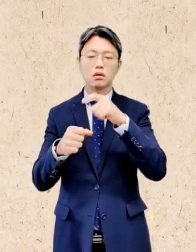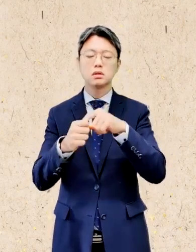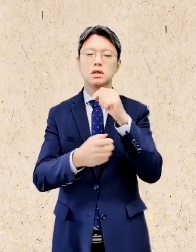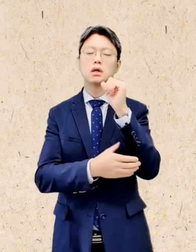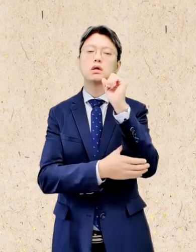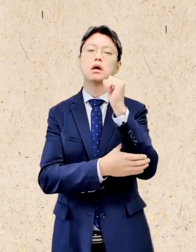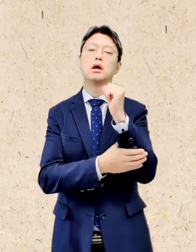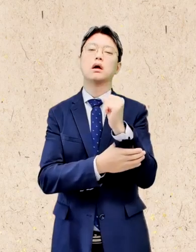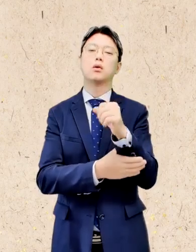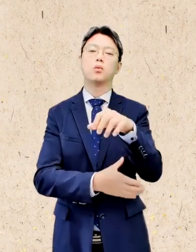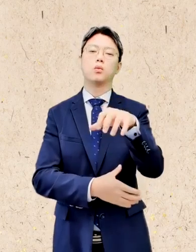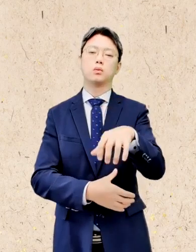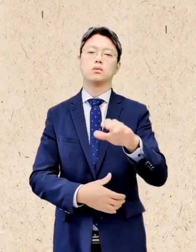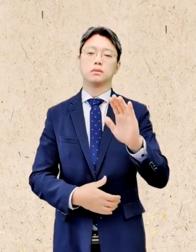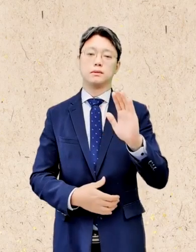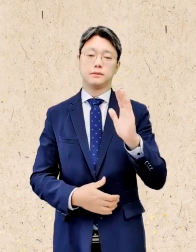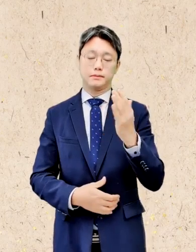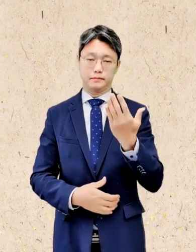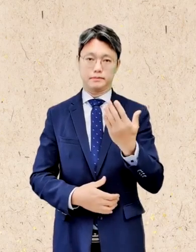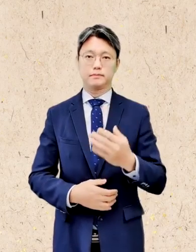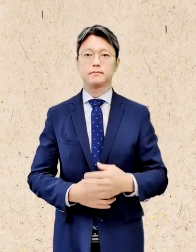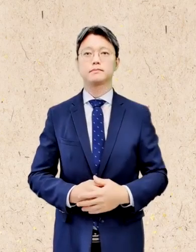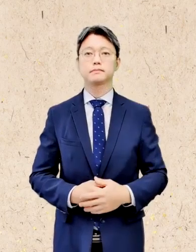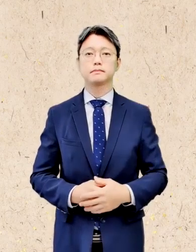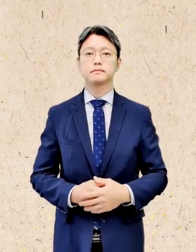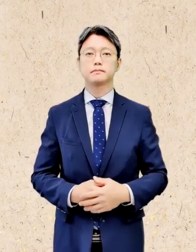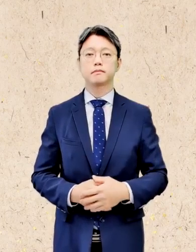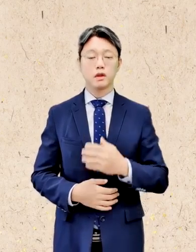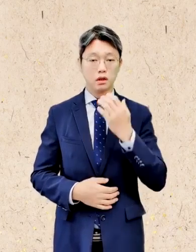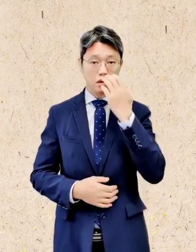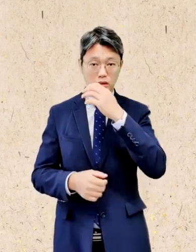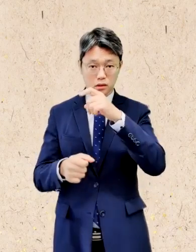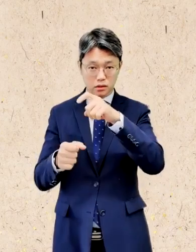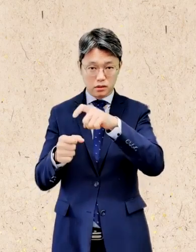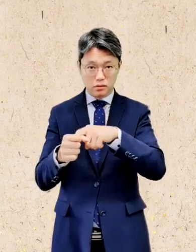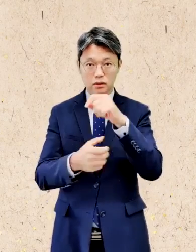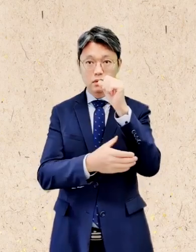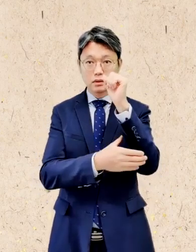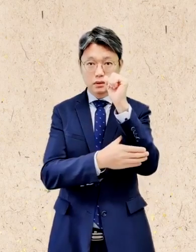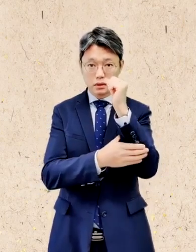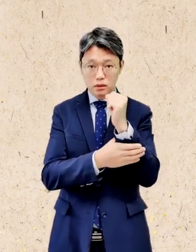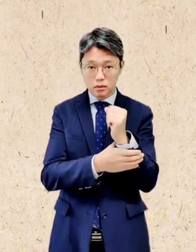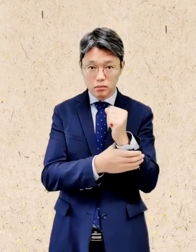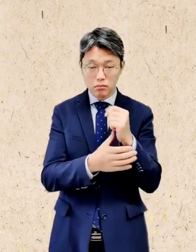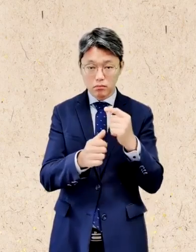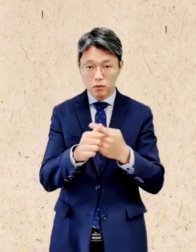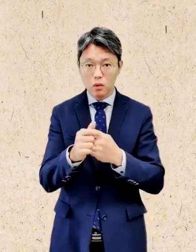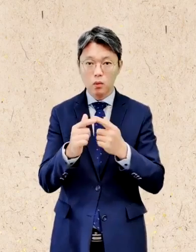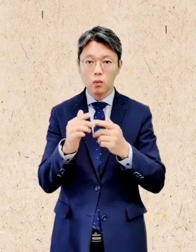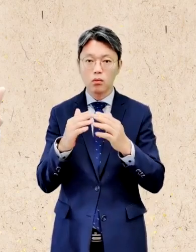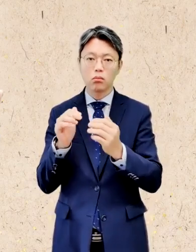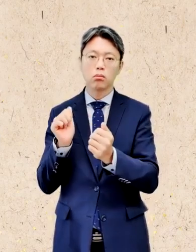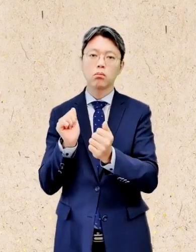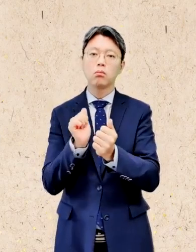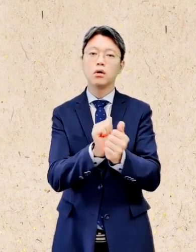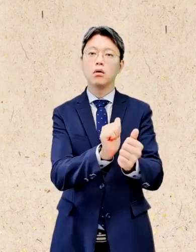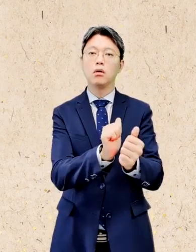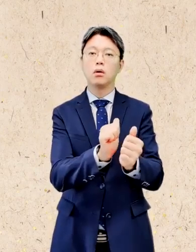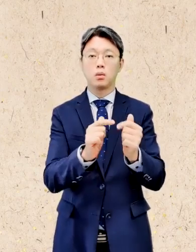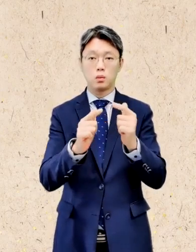타락한 도시가 되어버렸습니다. 문제는 이런 성적 타락에서 교회도 자유하지 못했다는